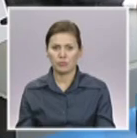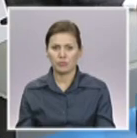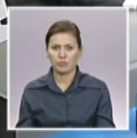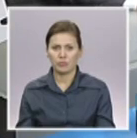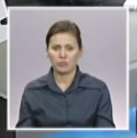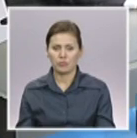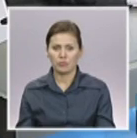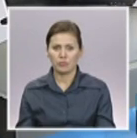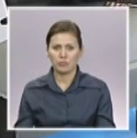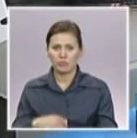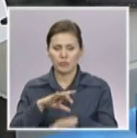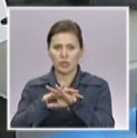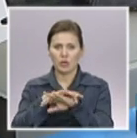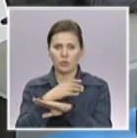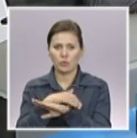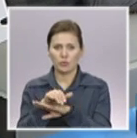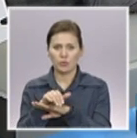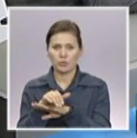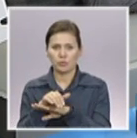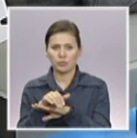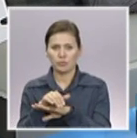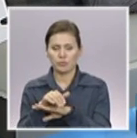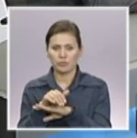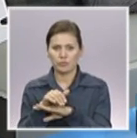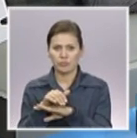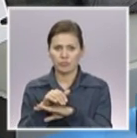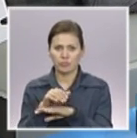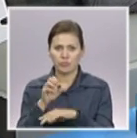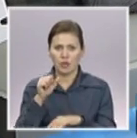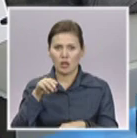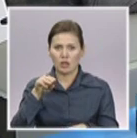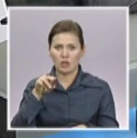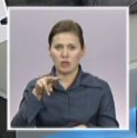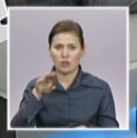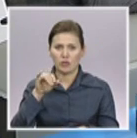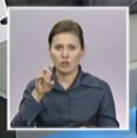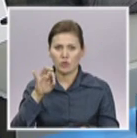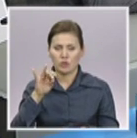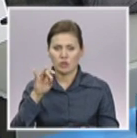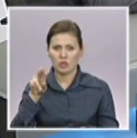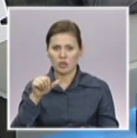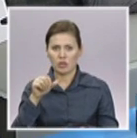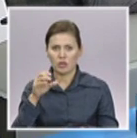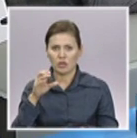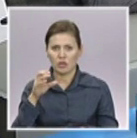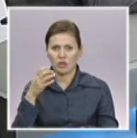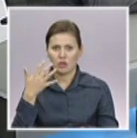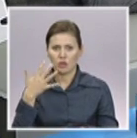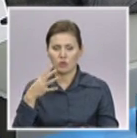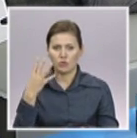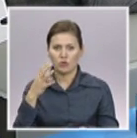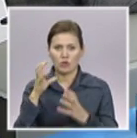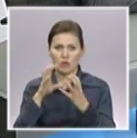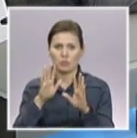Мынау Ташкентский көшесінің бойымен Алтын Ордадан саяхатқа шейін 54-ші автобус